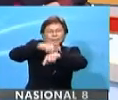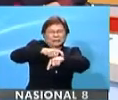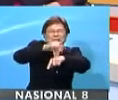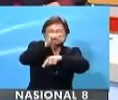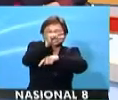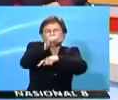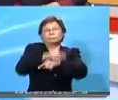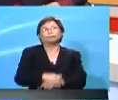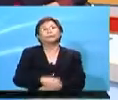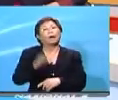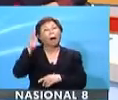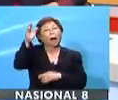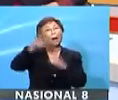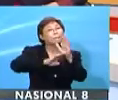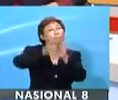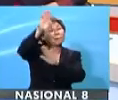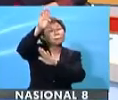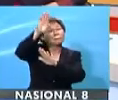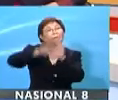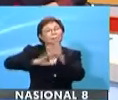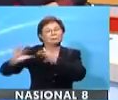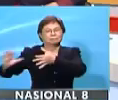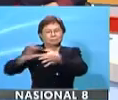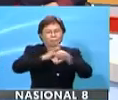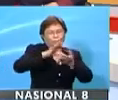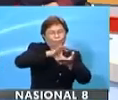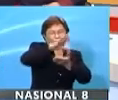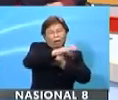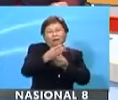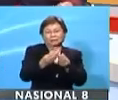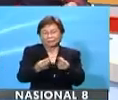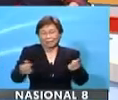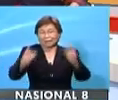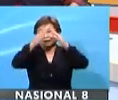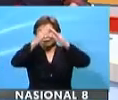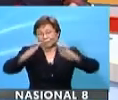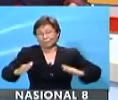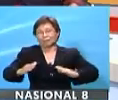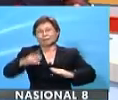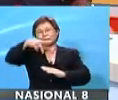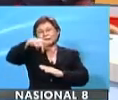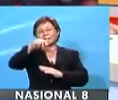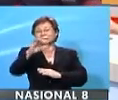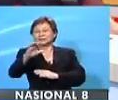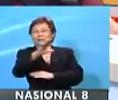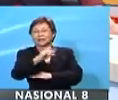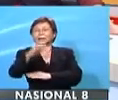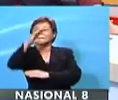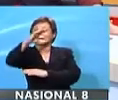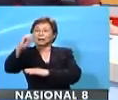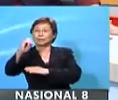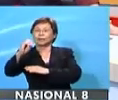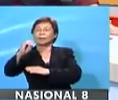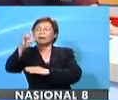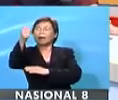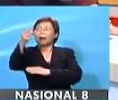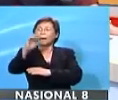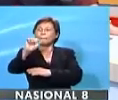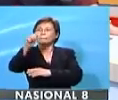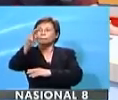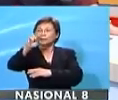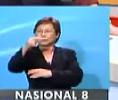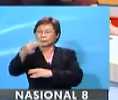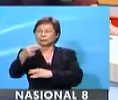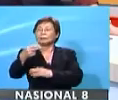terdekat. Ia bakal dibangunkan melalui kerjasama Pelaburan Hartanah Berhad PHB dan anak syarikat Yayasan Amanah Hartanah Bumi